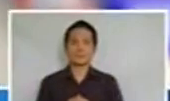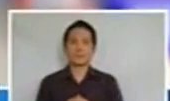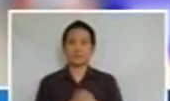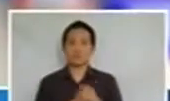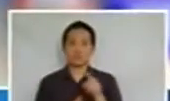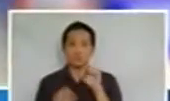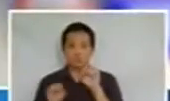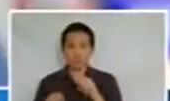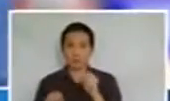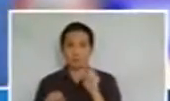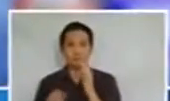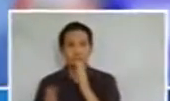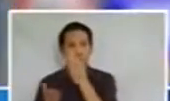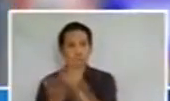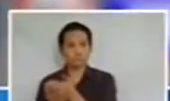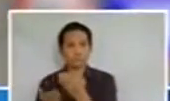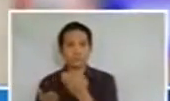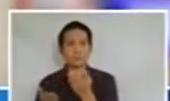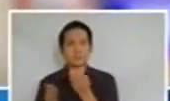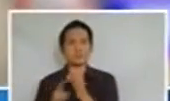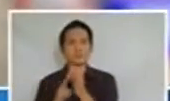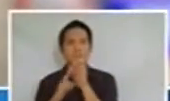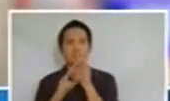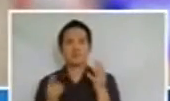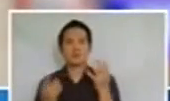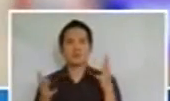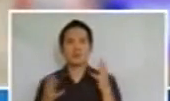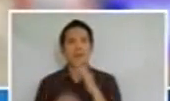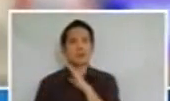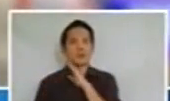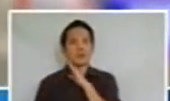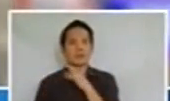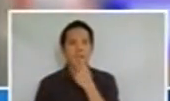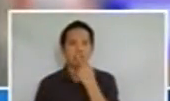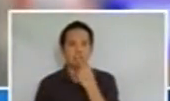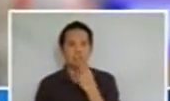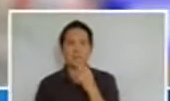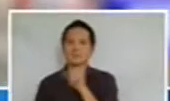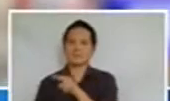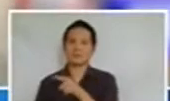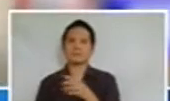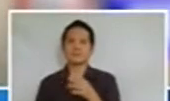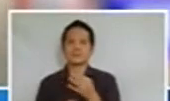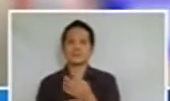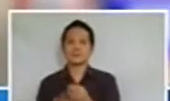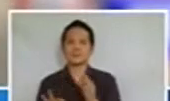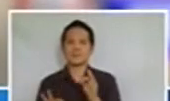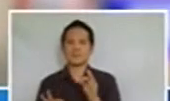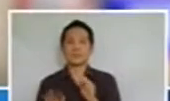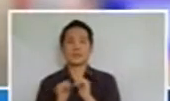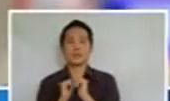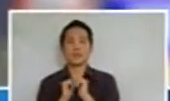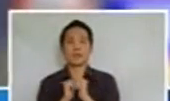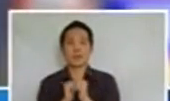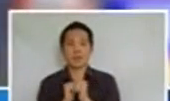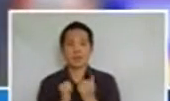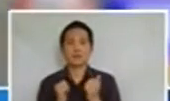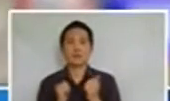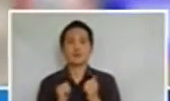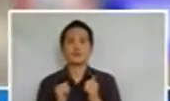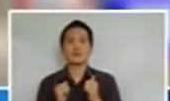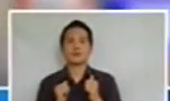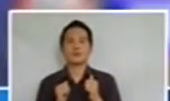ang inihanda ng lungsod para sa nasabing mga pasahero. Ayon naman kay Davao City Mayor Sara Duterte na voluntaryo ito at